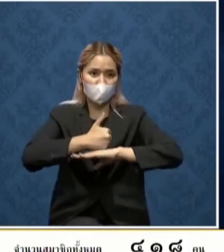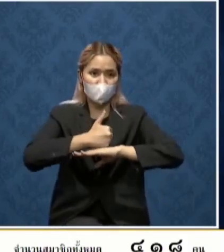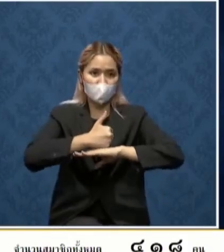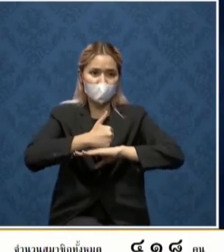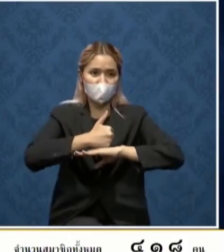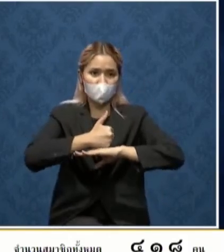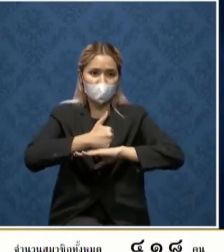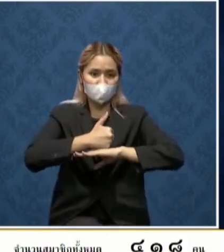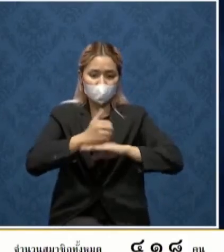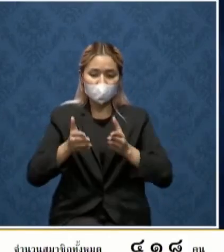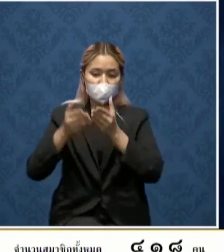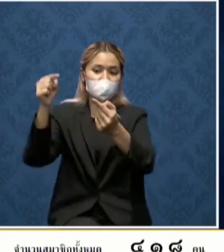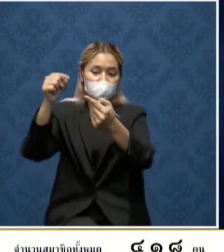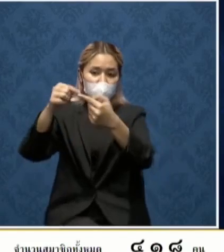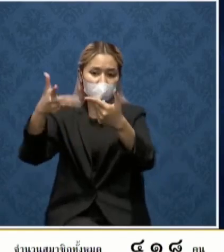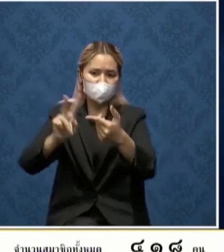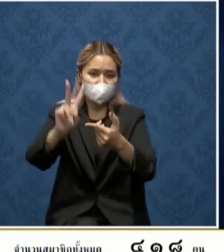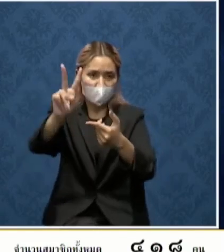อง กลบไปจุดที่หนึ่